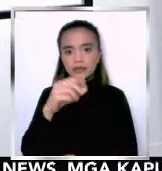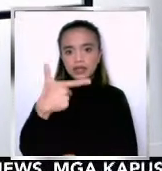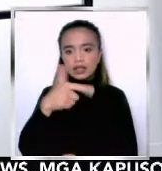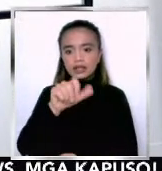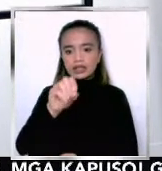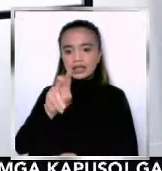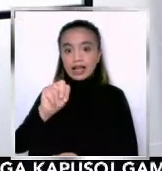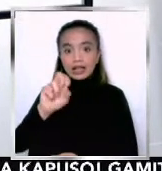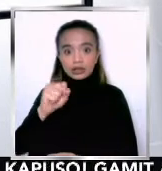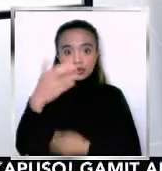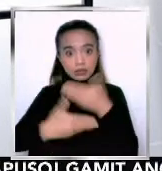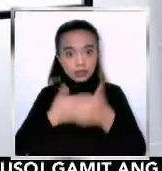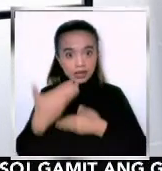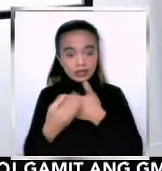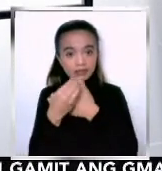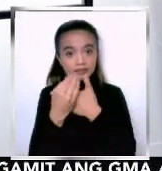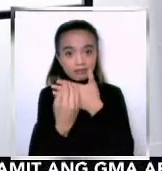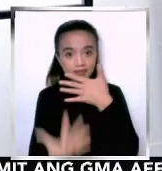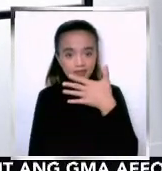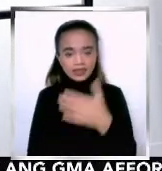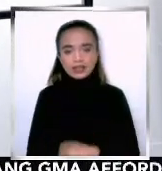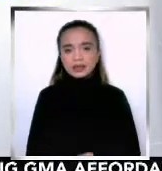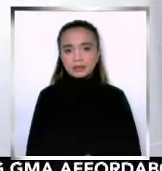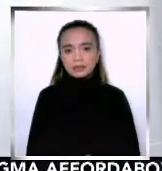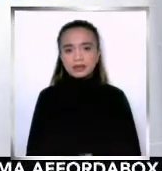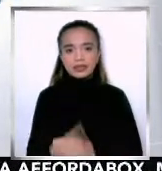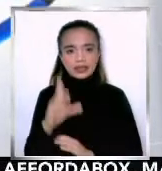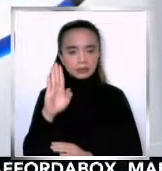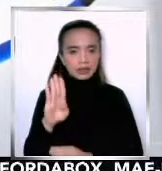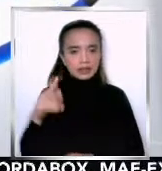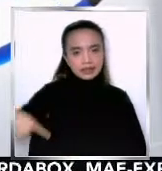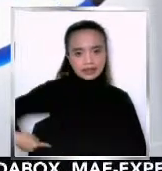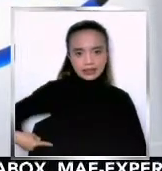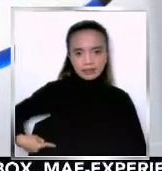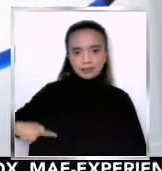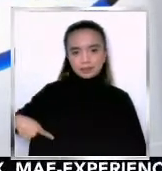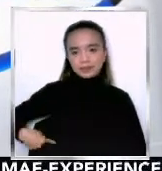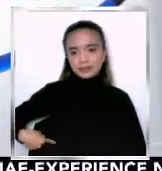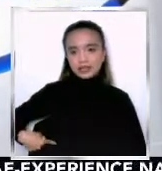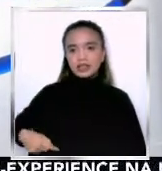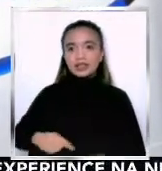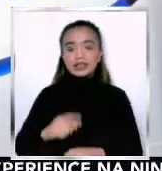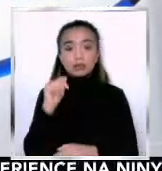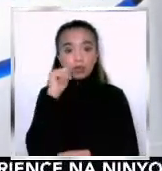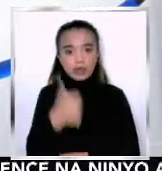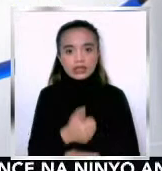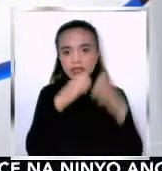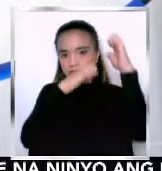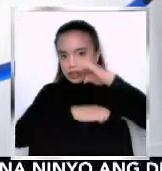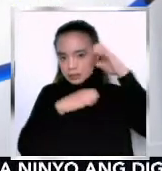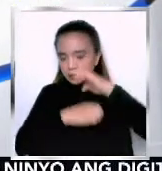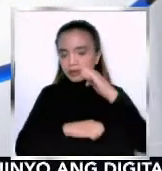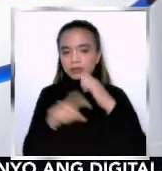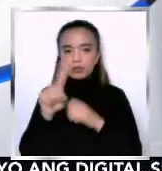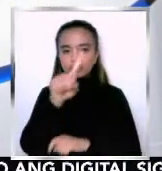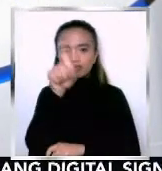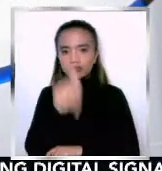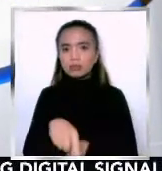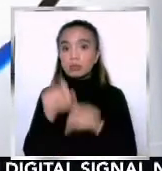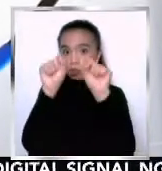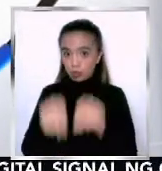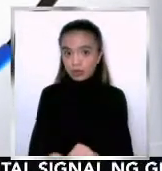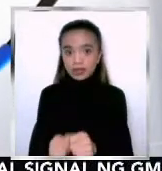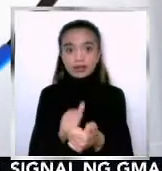Ang tamang sagot, letter B, kidney. Bukas, abangan ulit ang trivia question sa Alam Na This. Pwede pa pong mag-submit ng sagot